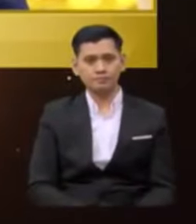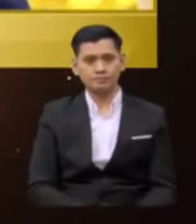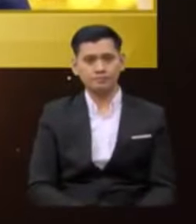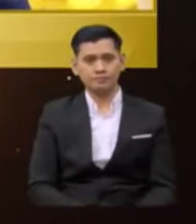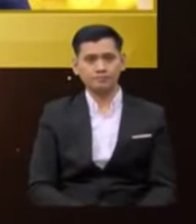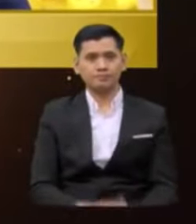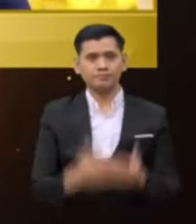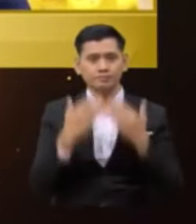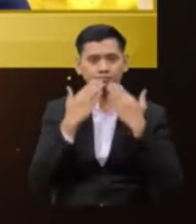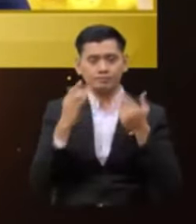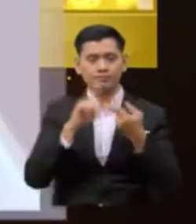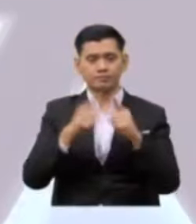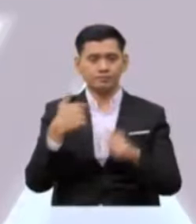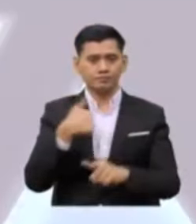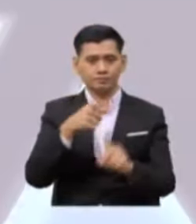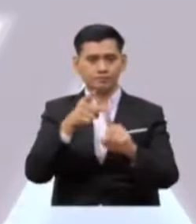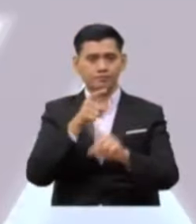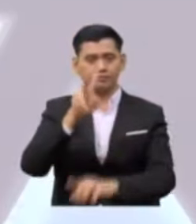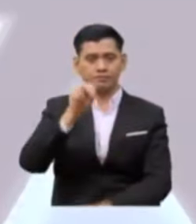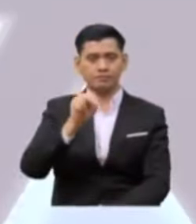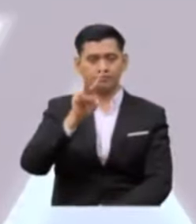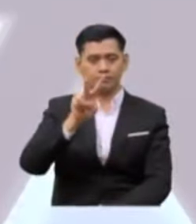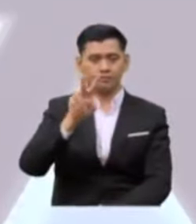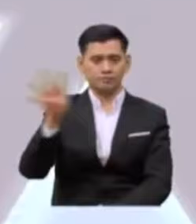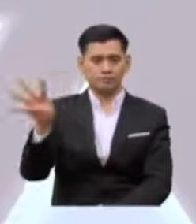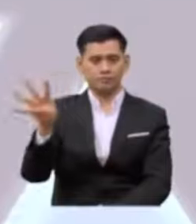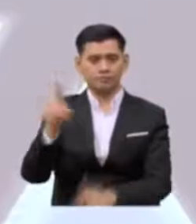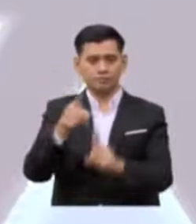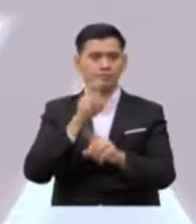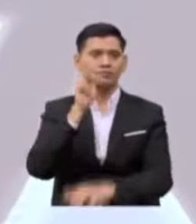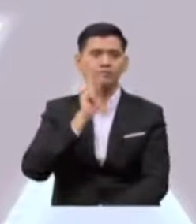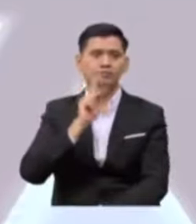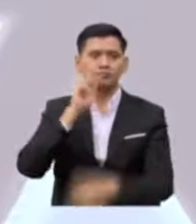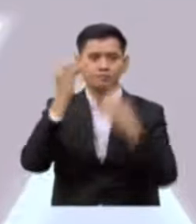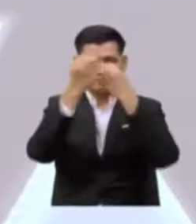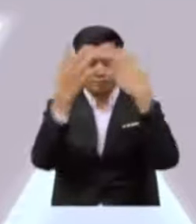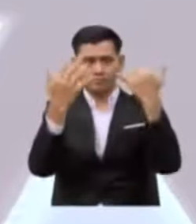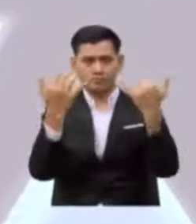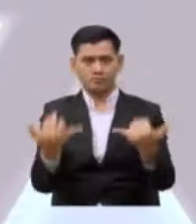Baik, terima kasih rakan kita daripada N24 Jenneri Kedah, itu perkembangan terkini di Kedah.